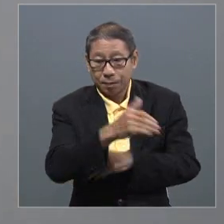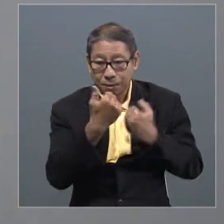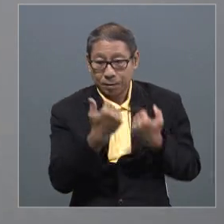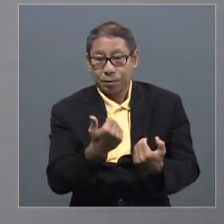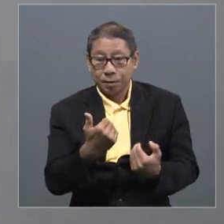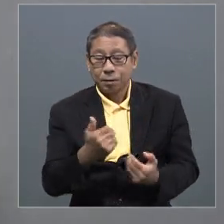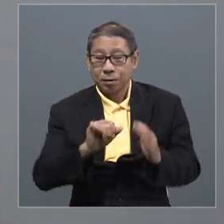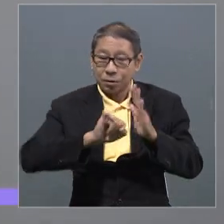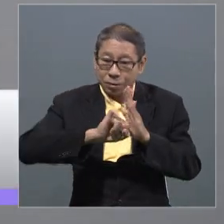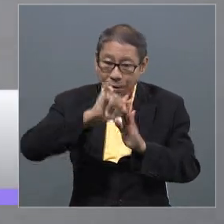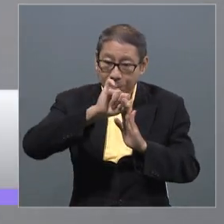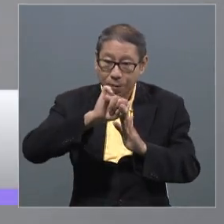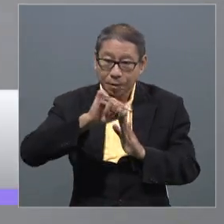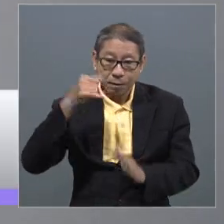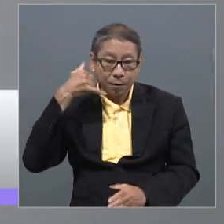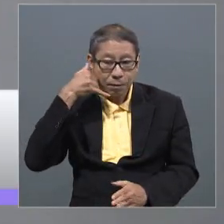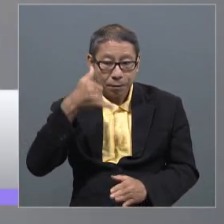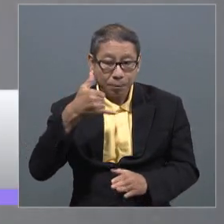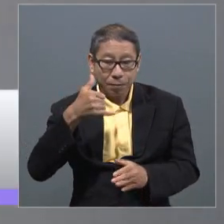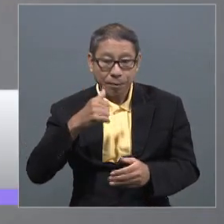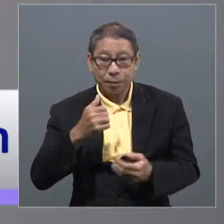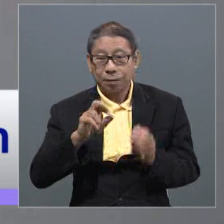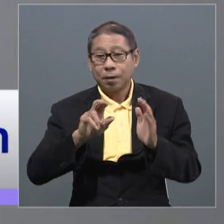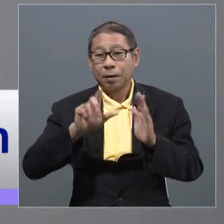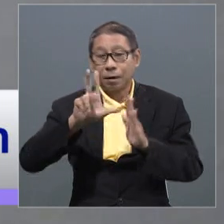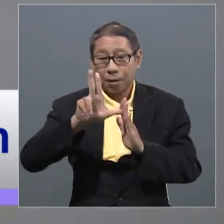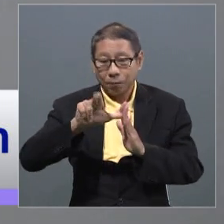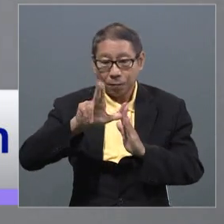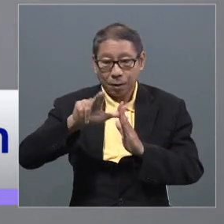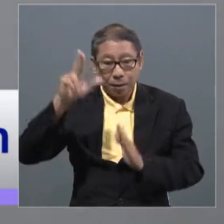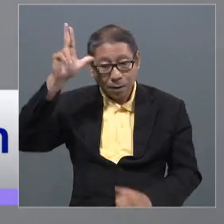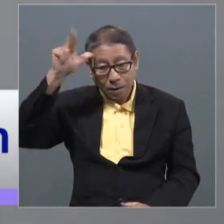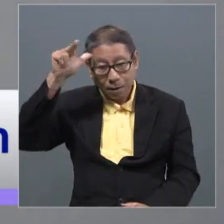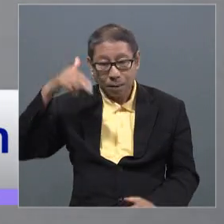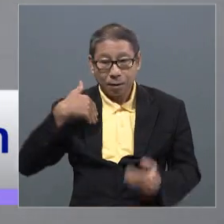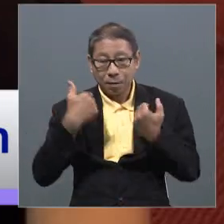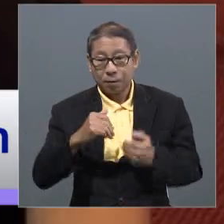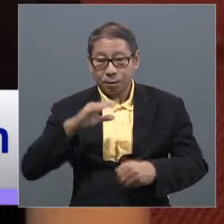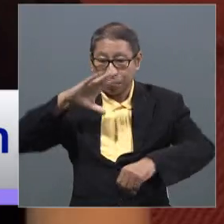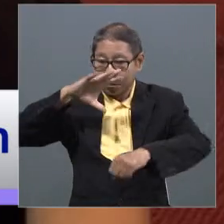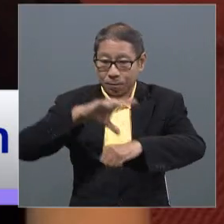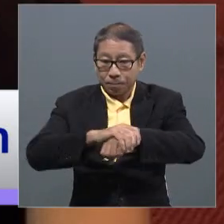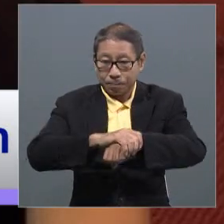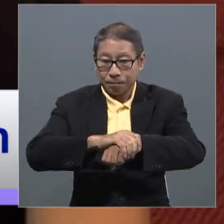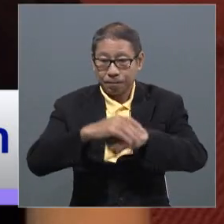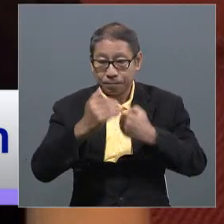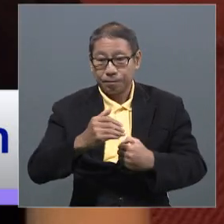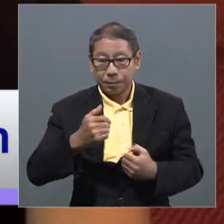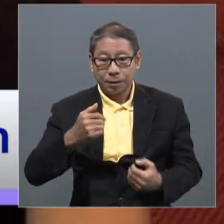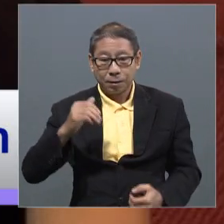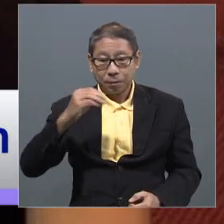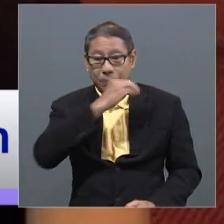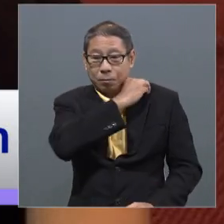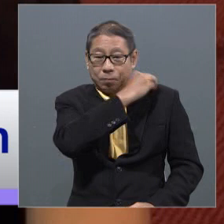เผือกจังหวัดเชียงใหม่ก็ประสานไปที่ตำรวจภูธรงาวที่จังหวัดลำปางฮะนำกำลังไปจับกุมพันตำรวจโทบัณฑิตอย่างที่บอกว่าเป็นถึง